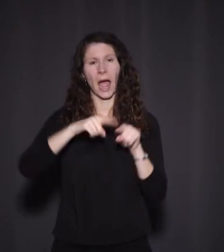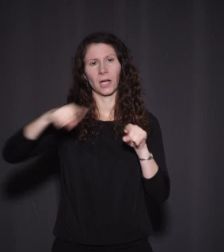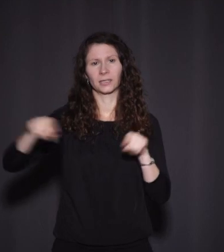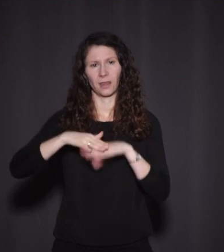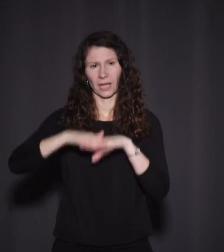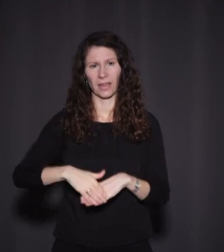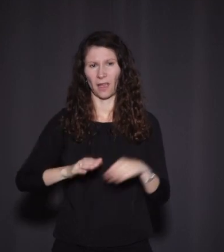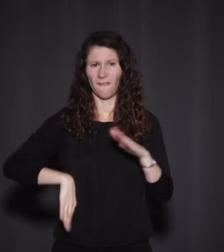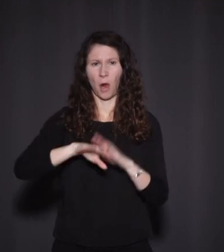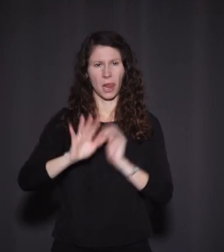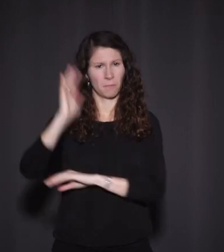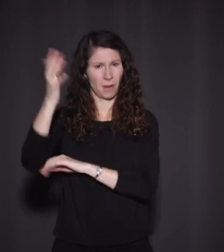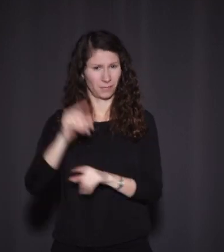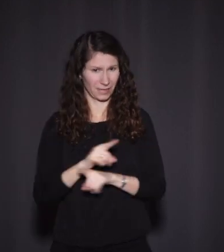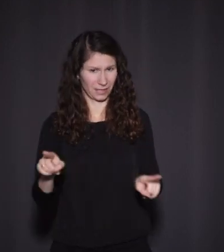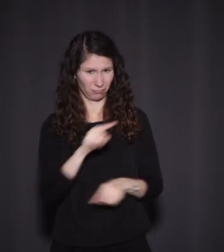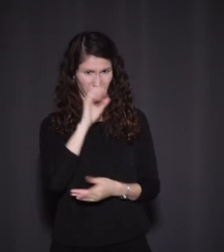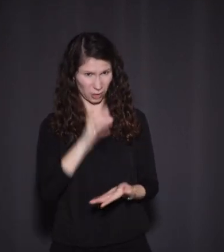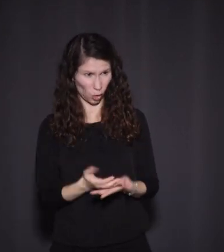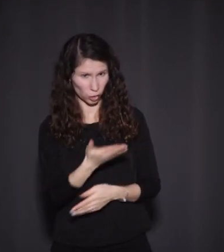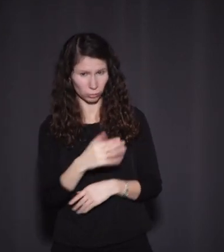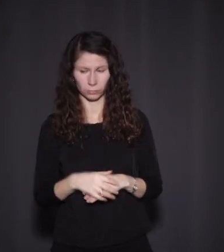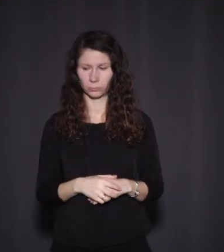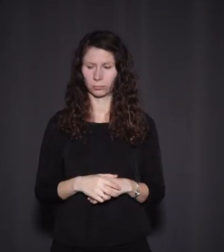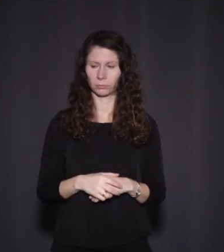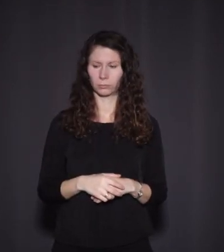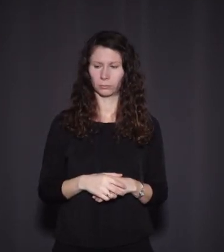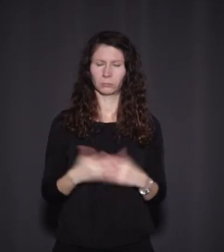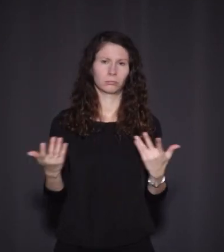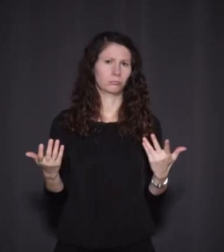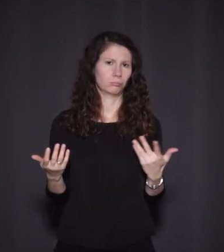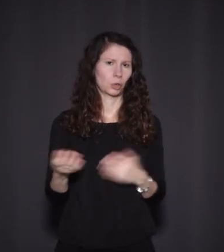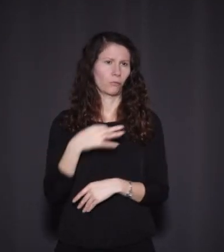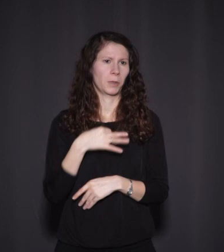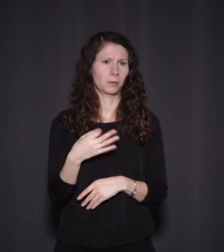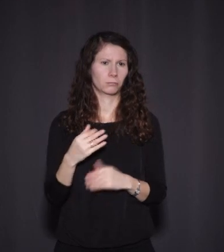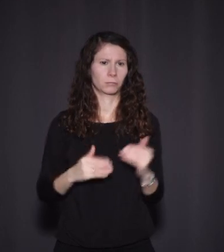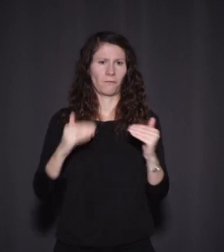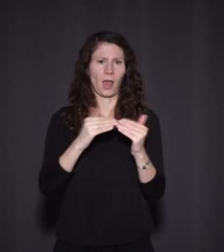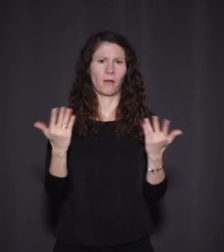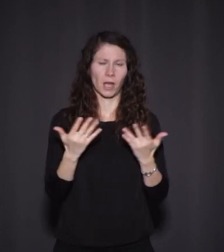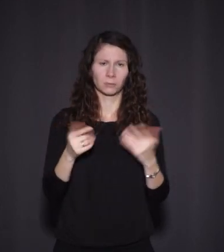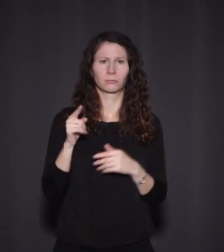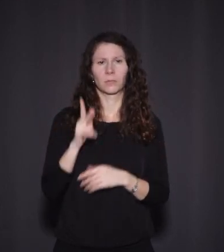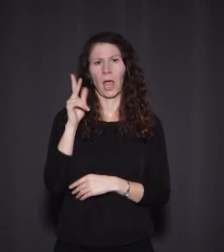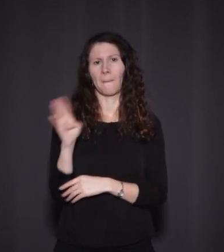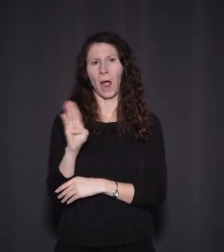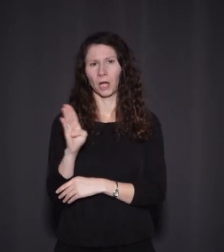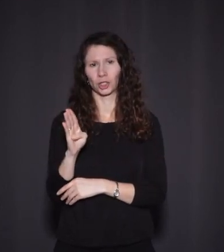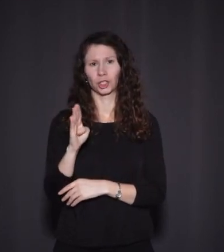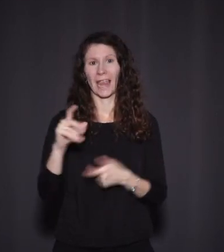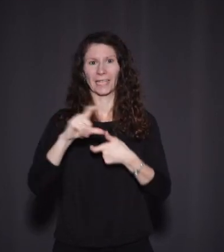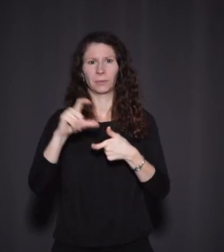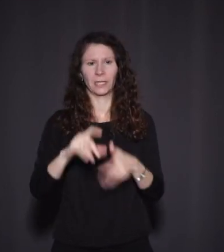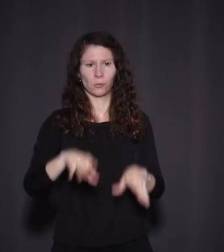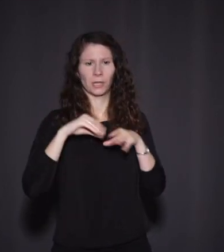durchboxen konnten bei den Koalitionsverhandlungen? Also zunächst mal fand ich das ja ganz fair, wenn Herr Bartsch sich jetzt sogar schon in die Rolle der SPD begibt, dann ist er ja